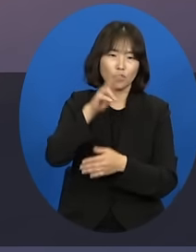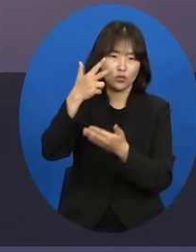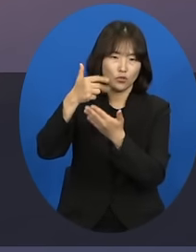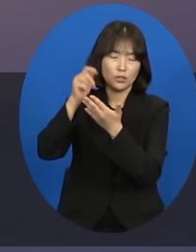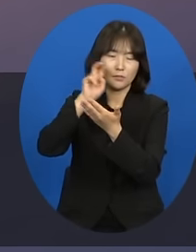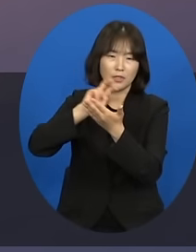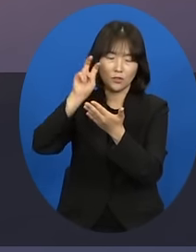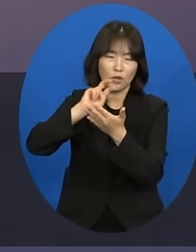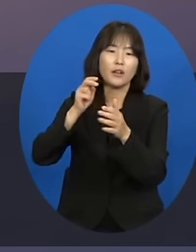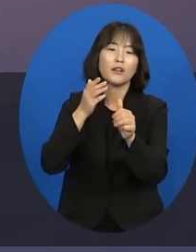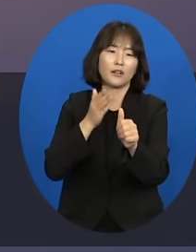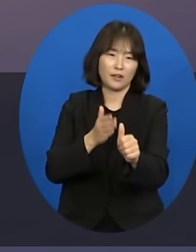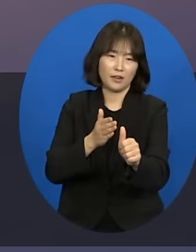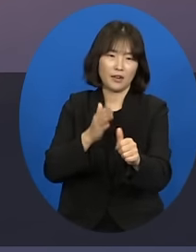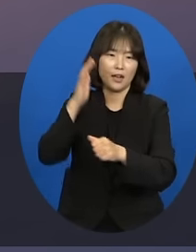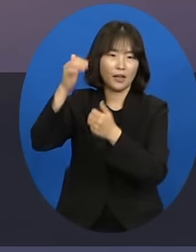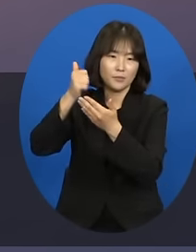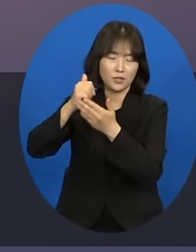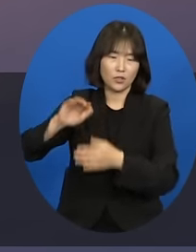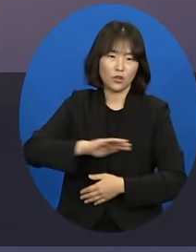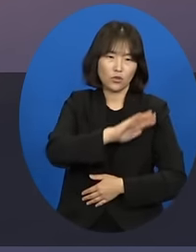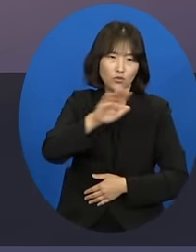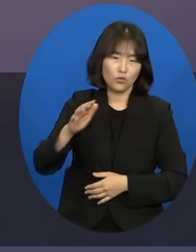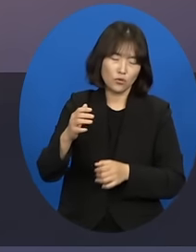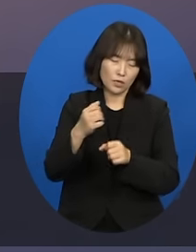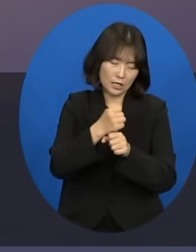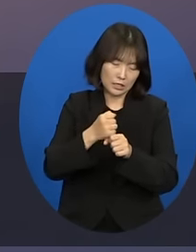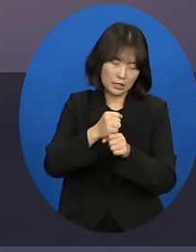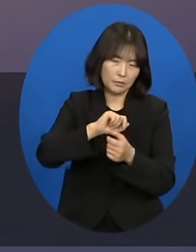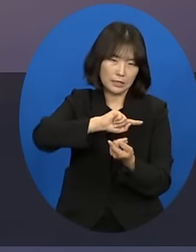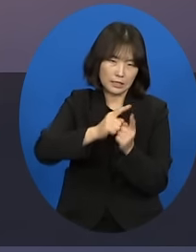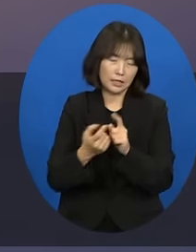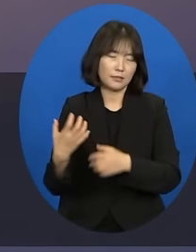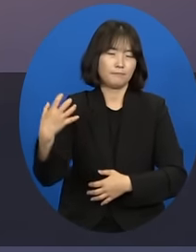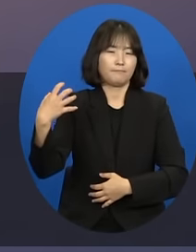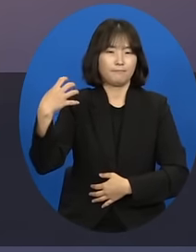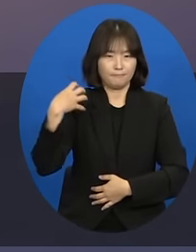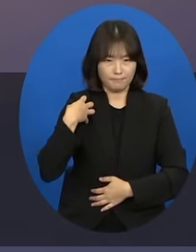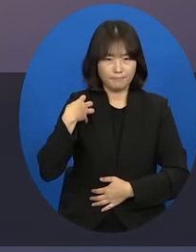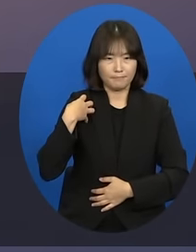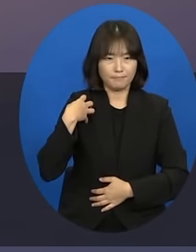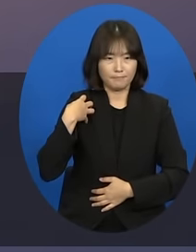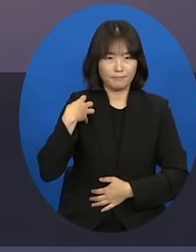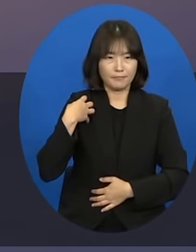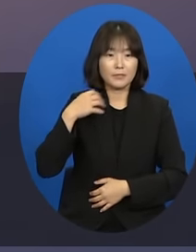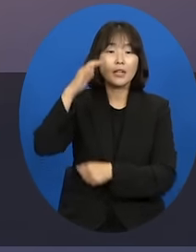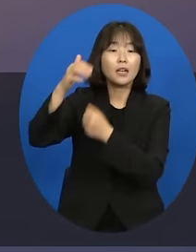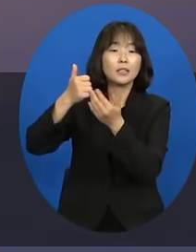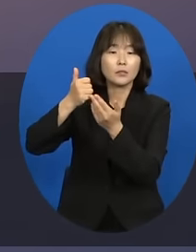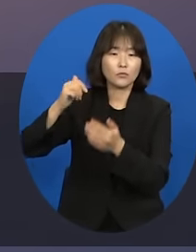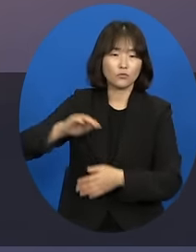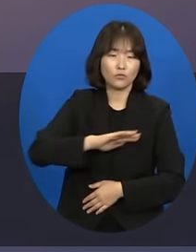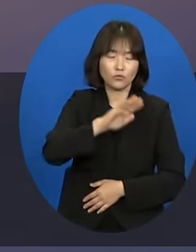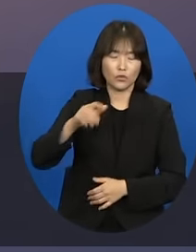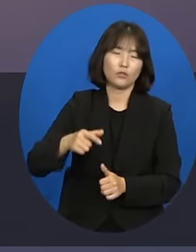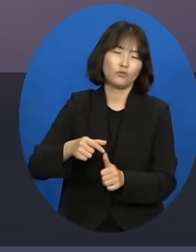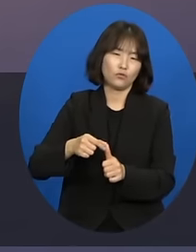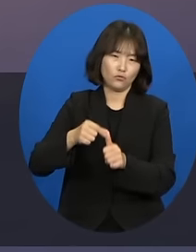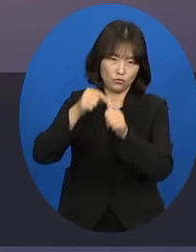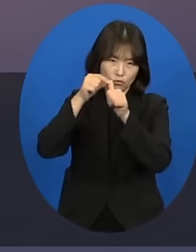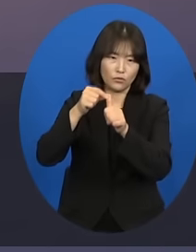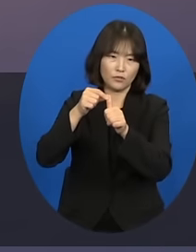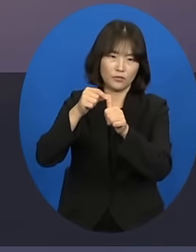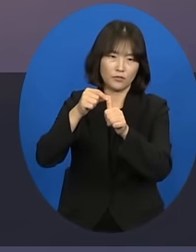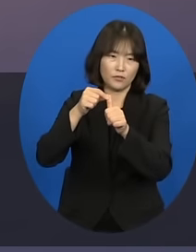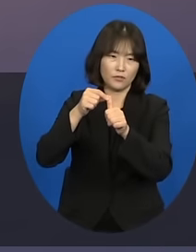주님을 찬송하여라. 하나님께서는 우리의 짐을 대신 짊어지신다. 하나님은 우리의